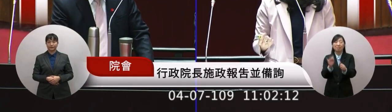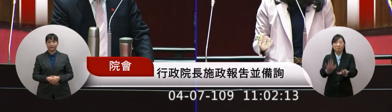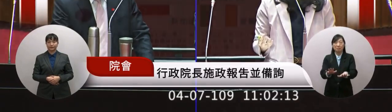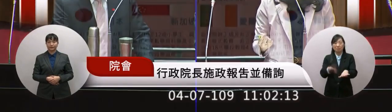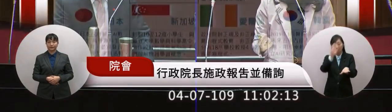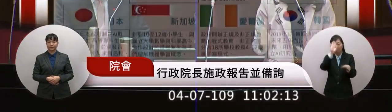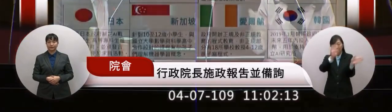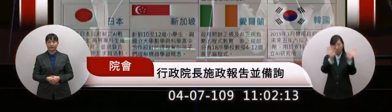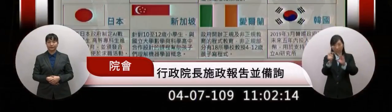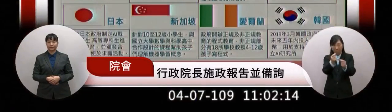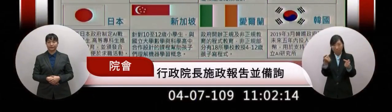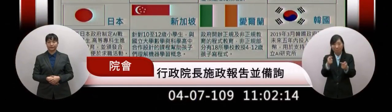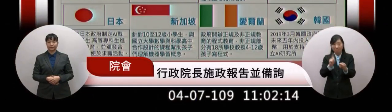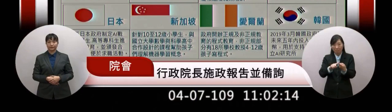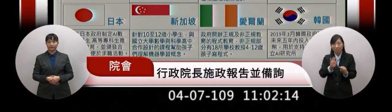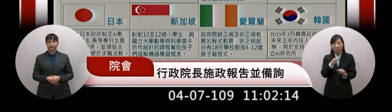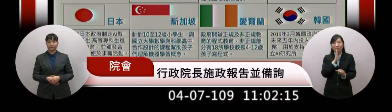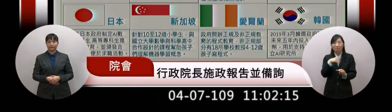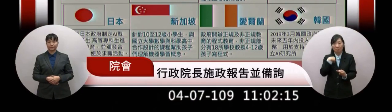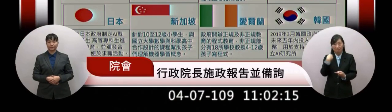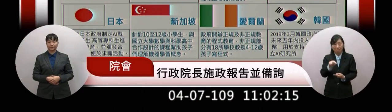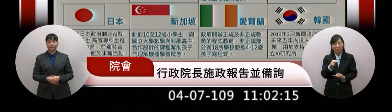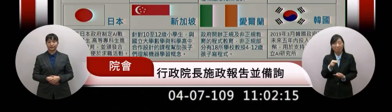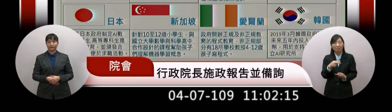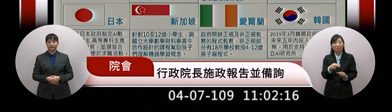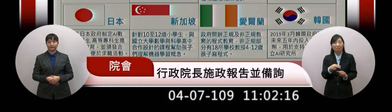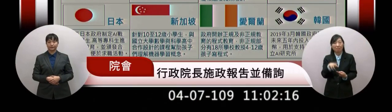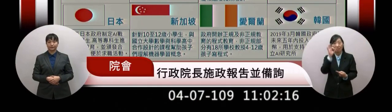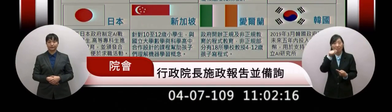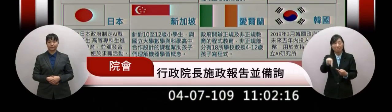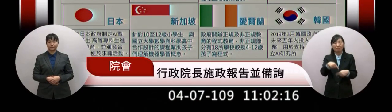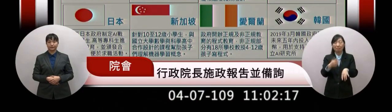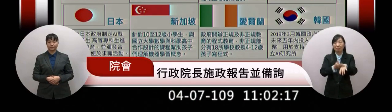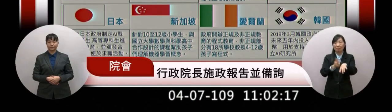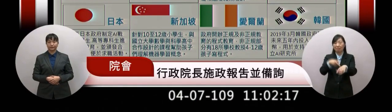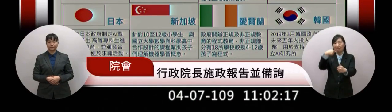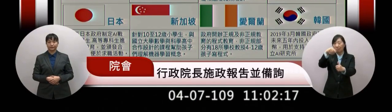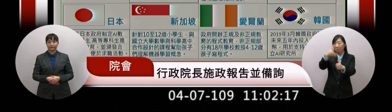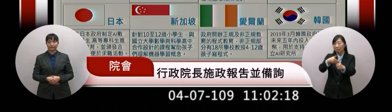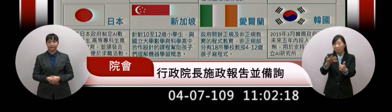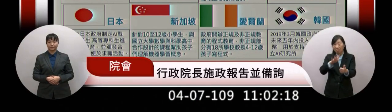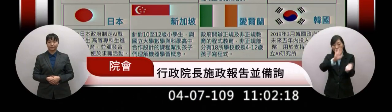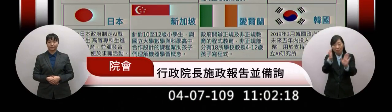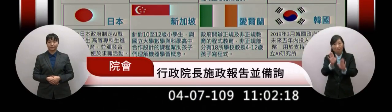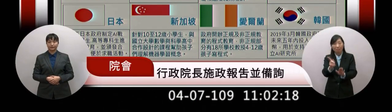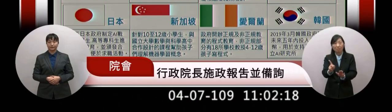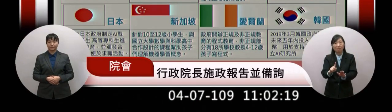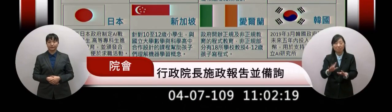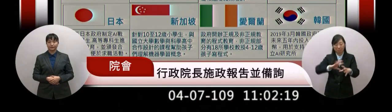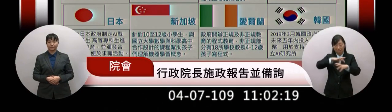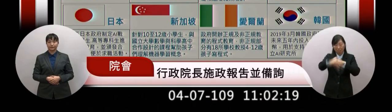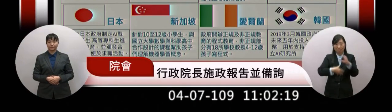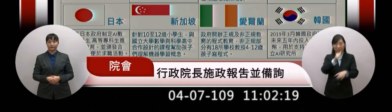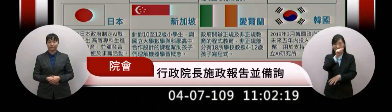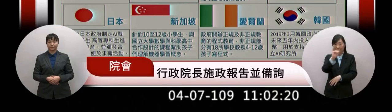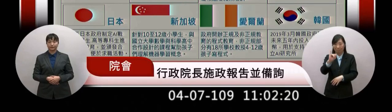在疫情很严重哦，还是要回头来看一下我们在科技教育上做得如何。所以呢，在全球其实在